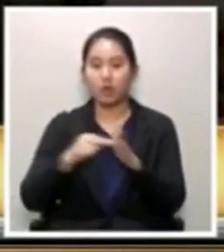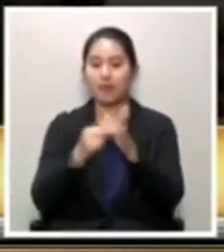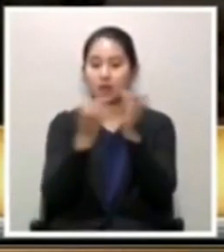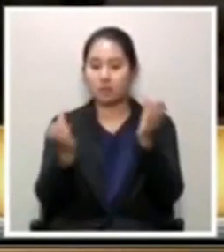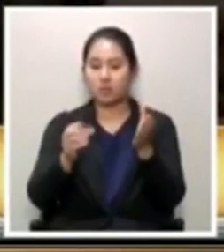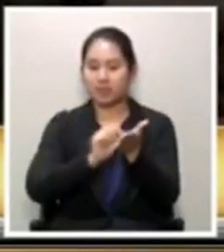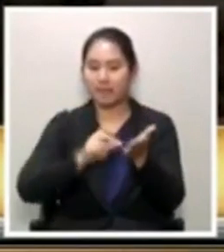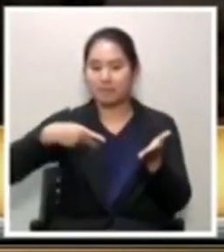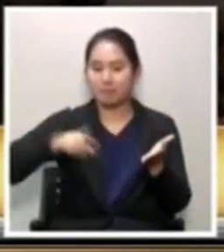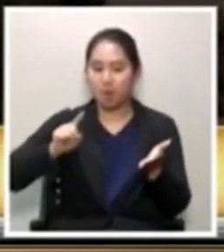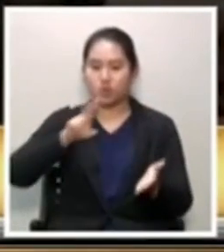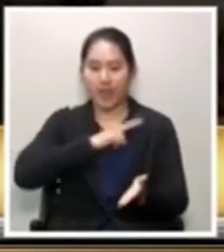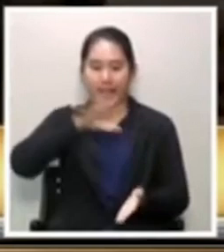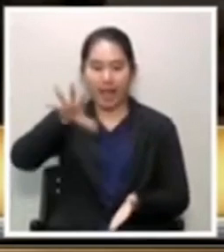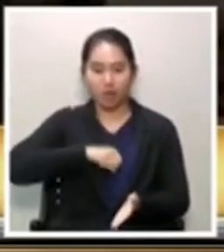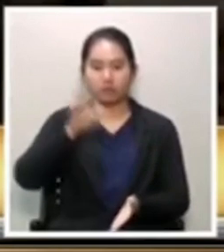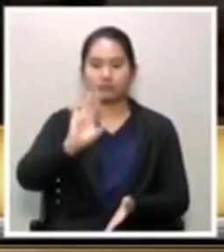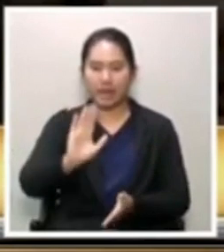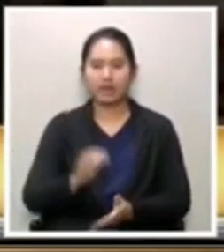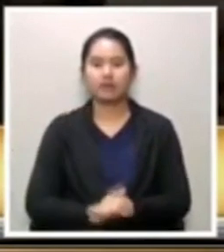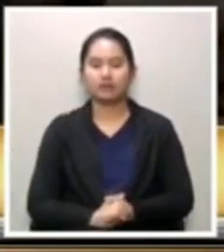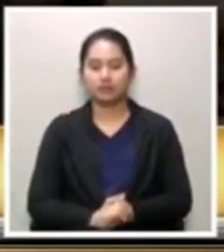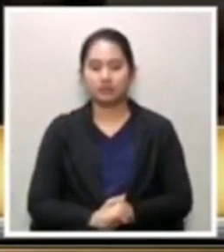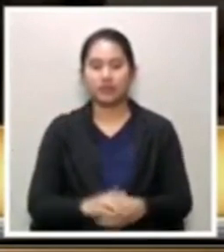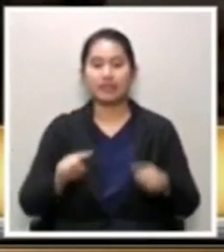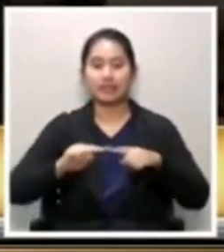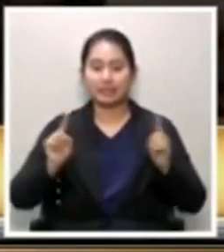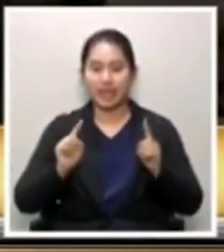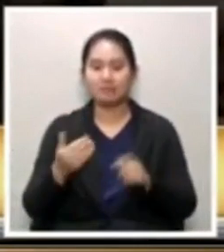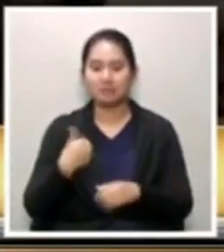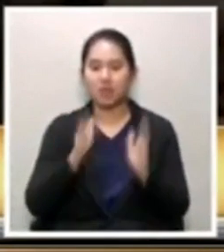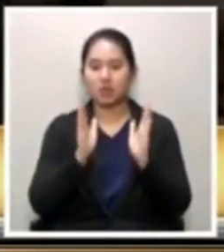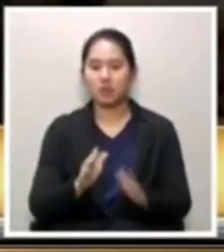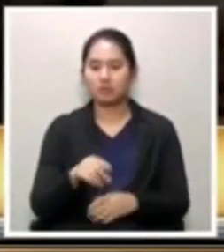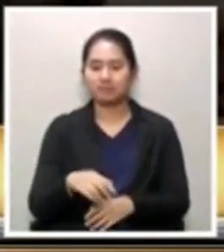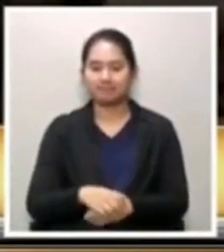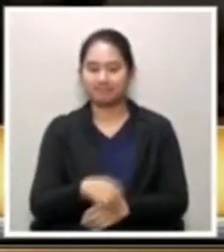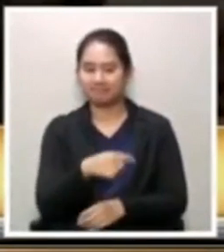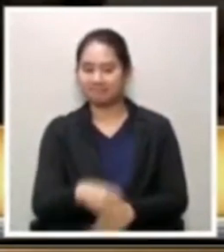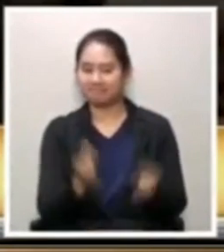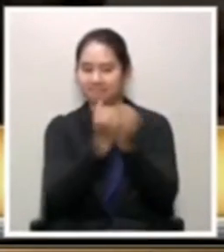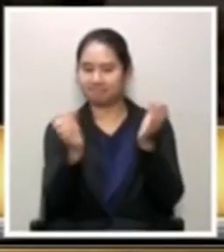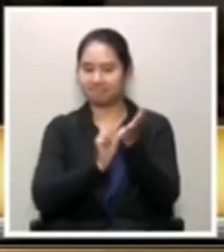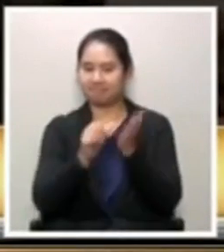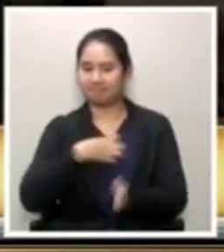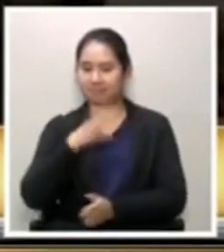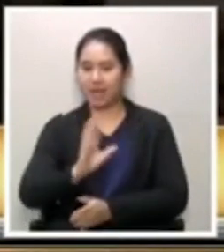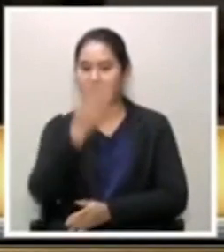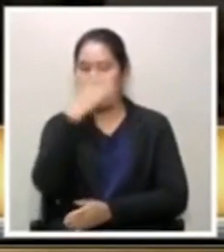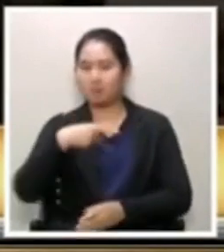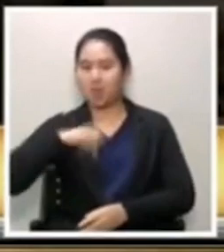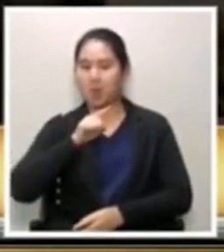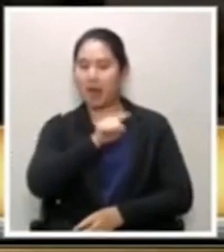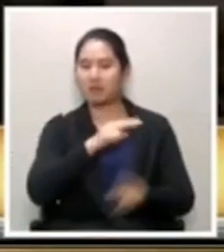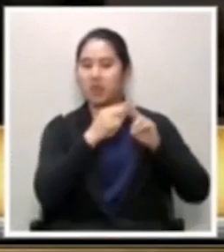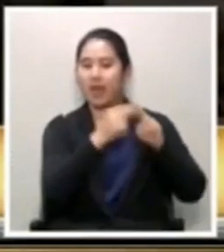ชน์ตัวเองแต่อาจจะมีคนที่ไม่อยากให้แก้รัฐธรรมนูญเพื่อประโยชน์ตัวเองครับเมื่อก่อนเราบอก